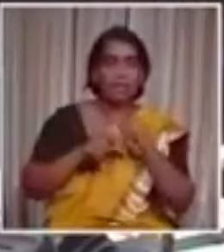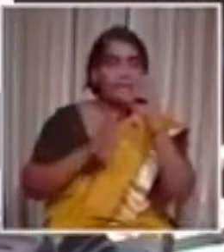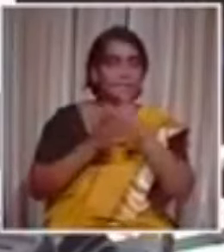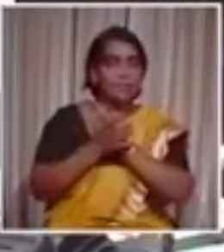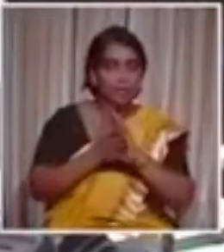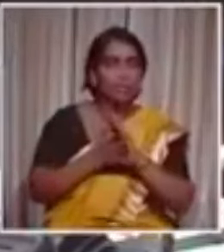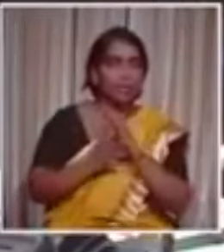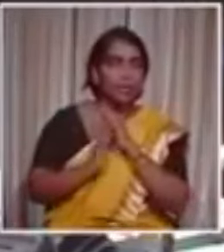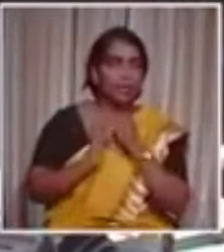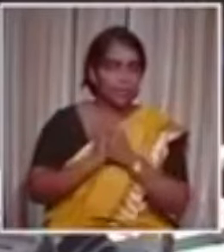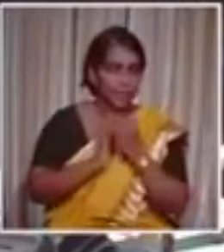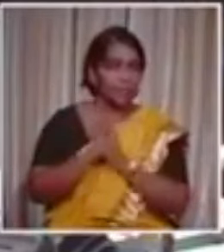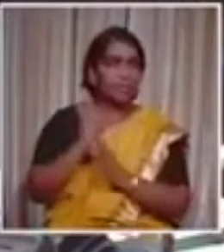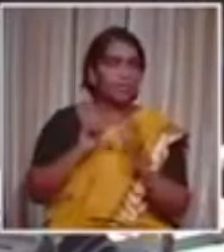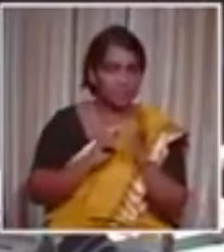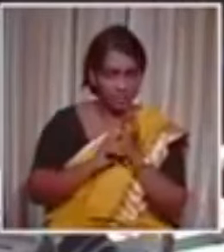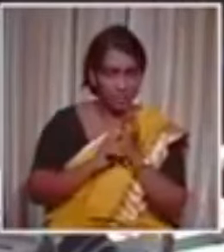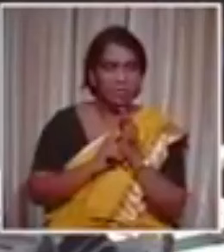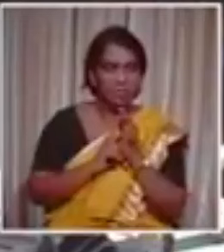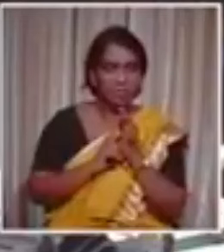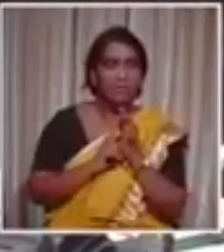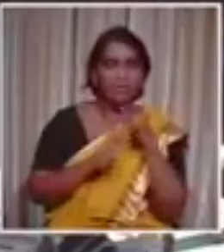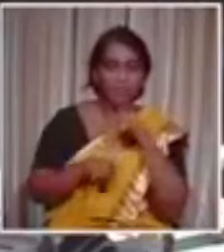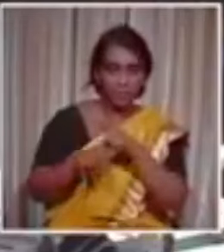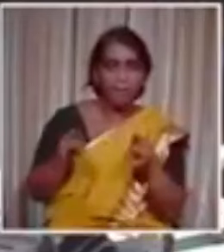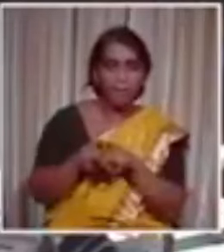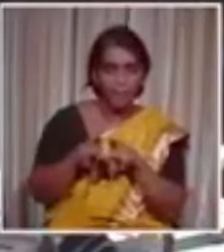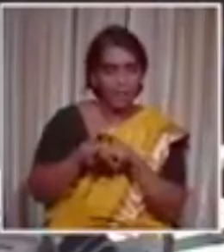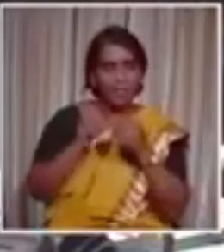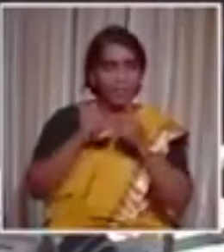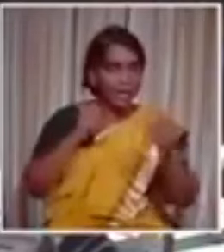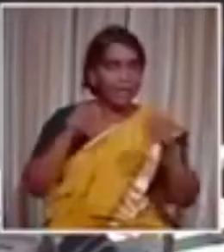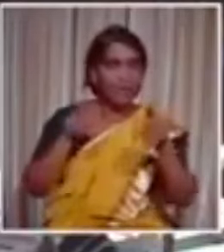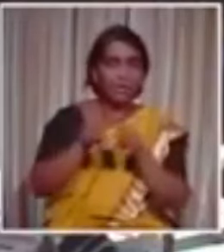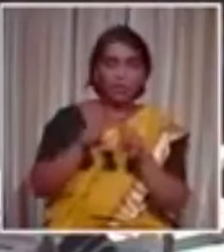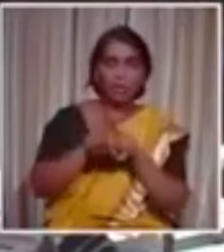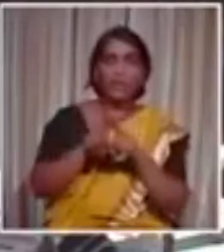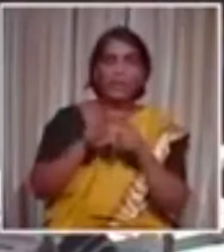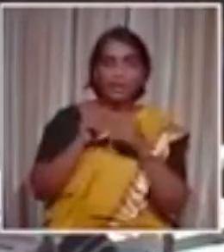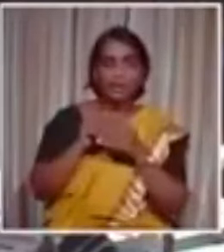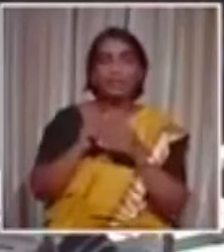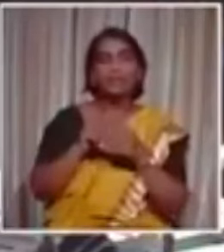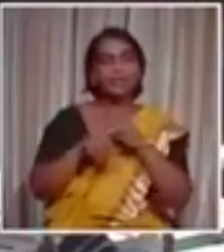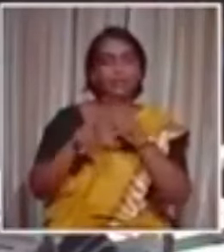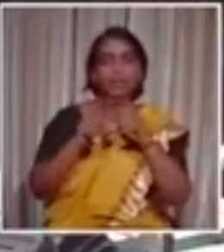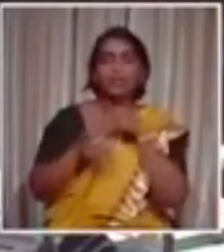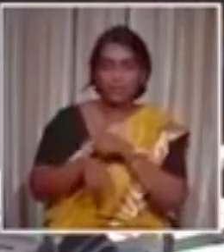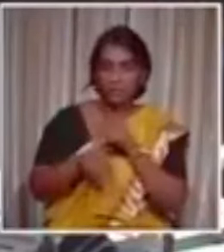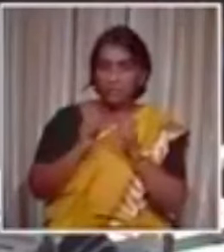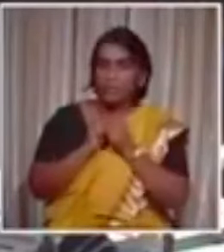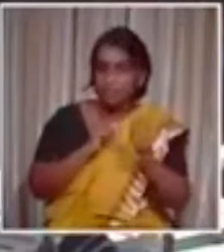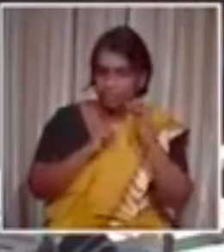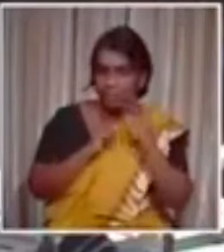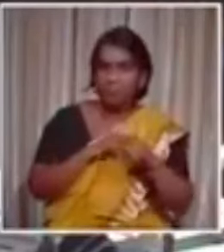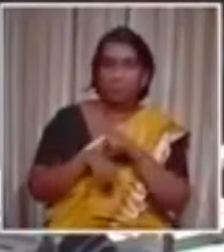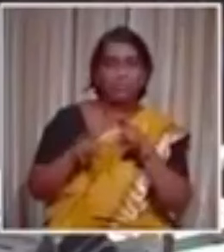garu menteri tuma innona. E tuma cabinet paper ka demma maga otina cabinet patrika awa. Ranil Wickremesinghe mahatma agamati dure darne kota